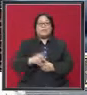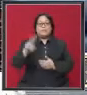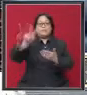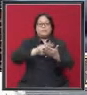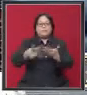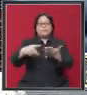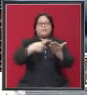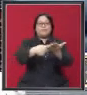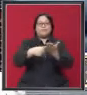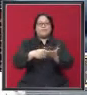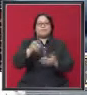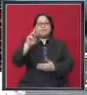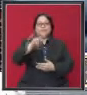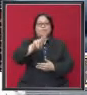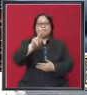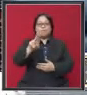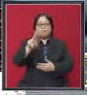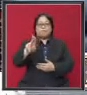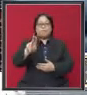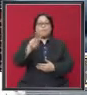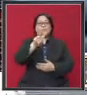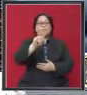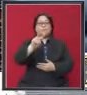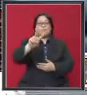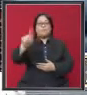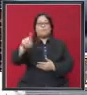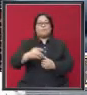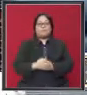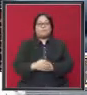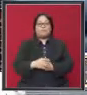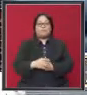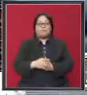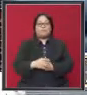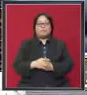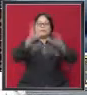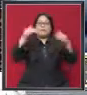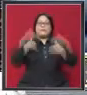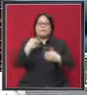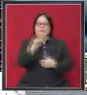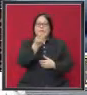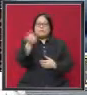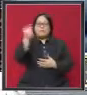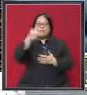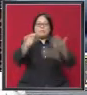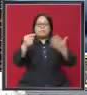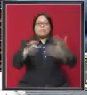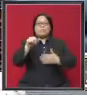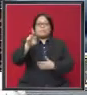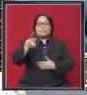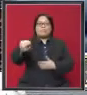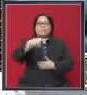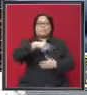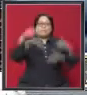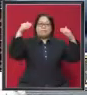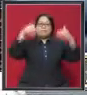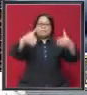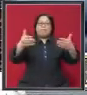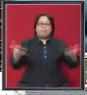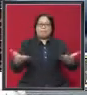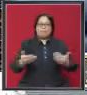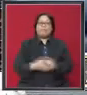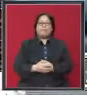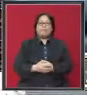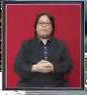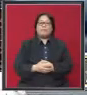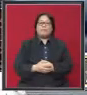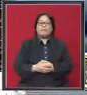minggu perbahasan RUU Perbekalan 2020-2021 ini, jelas sekali ada beberapa isu yang mendapat perhatian ahli Dewan Rakyat. Secara